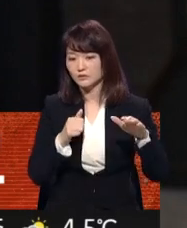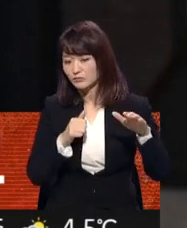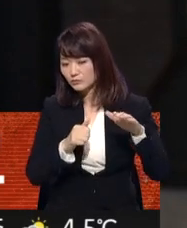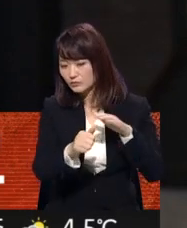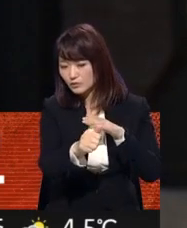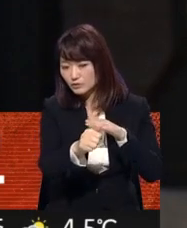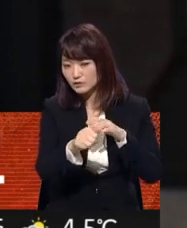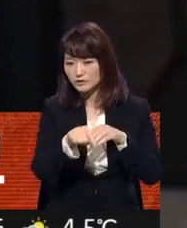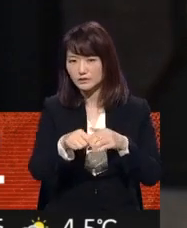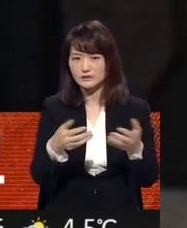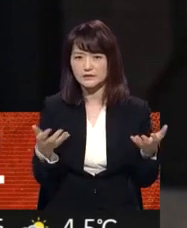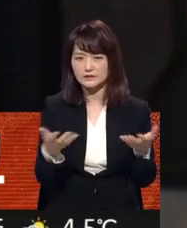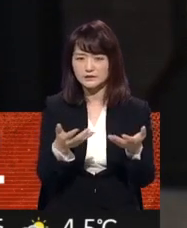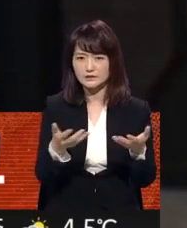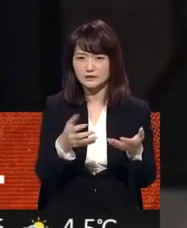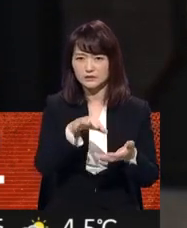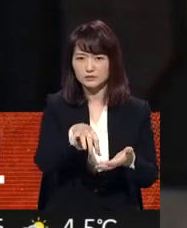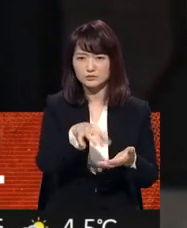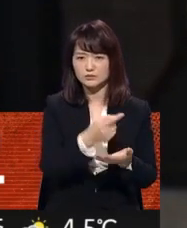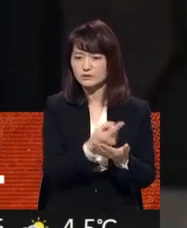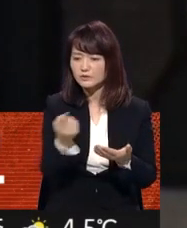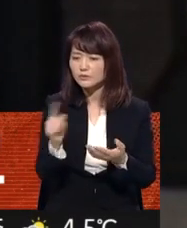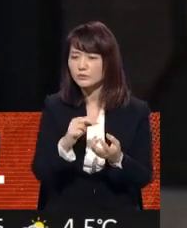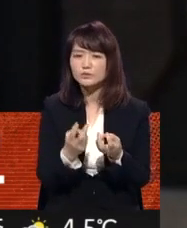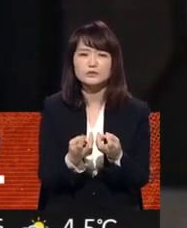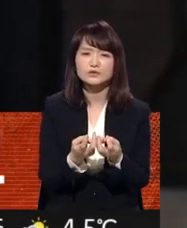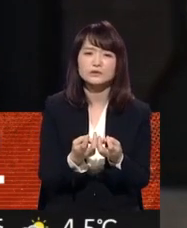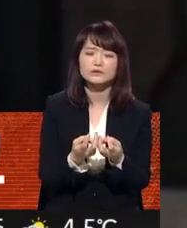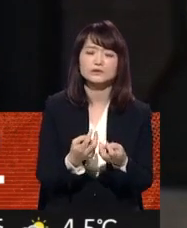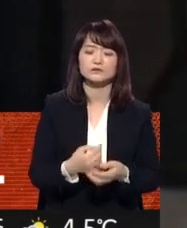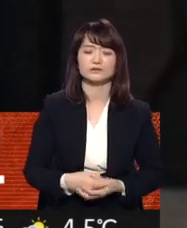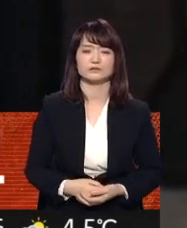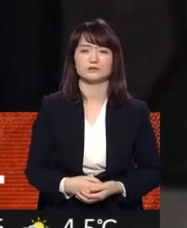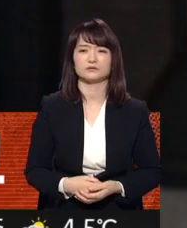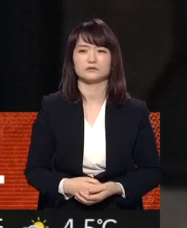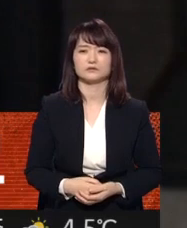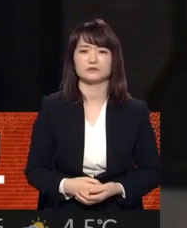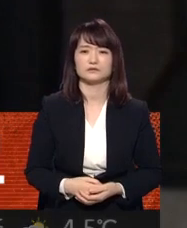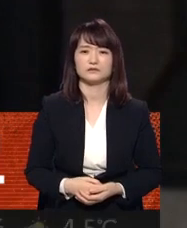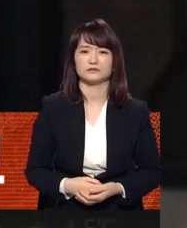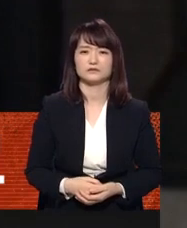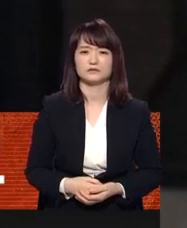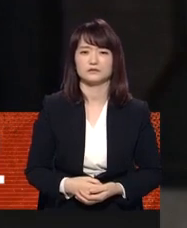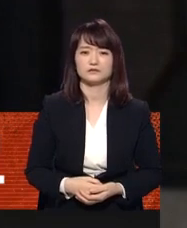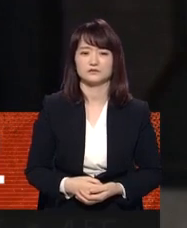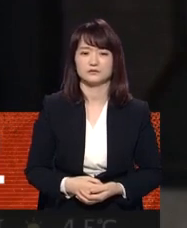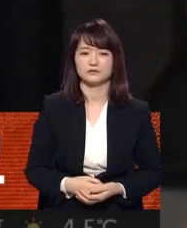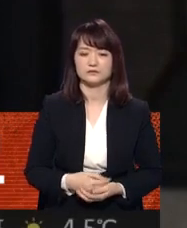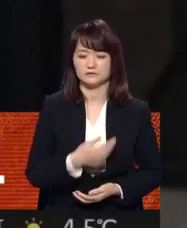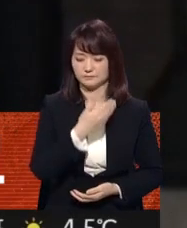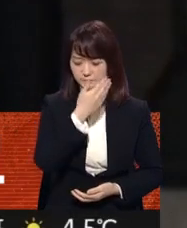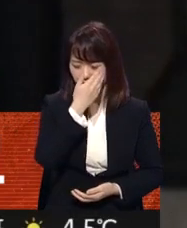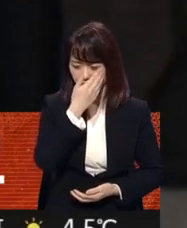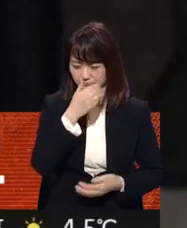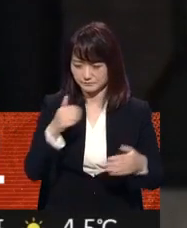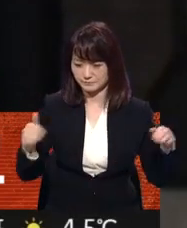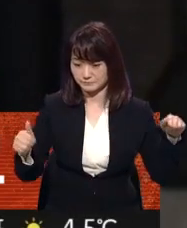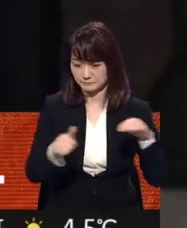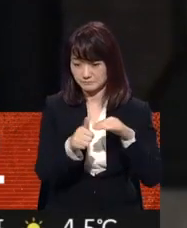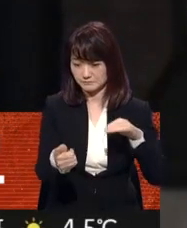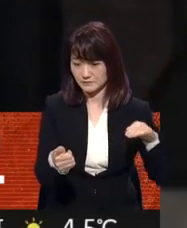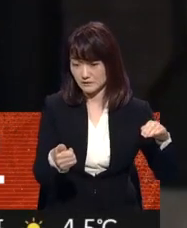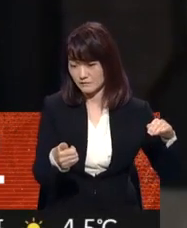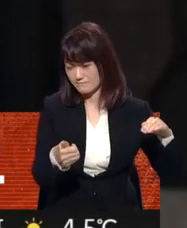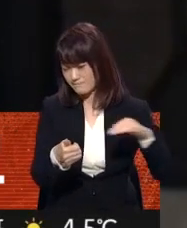이게 뭐 근무지 이탈이다 이렇게 되면 어떡하지 그렇게 가지고 눈을 갖다가 감고 아이를 갖다가 넘었기 때문에 아이가 결국